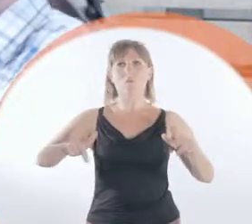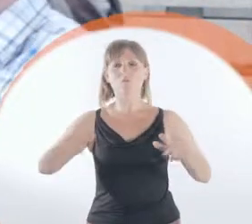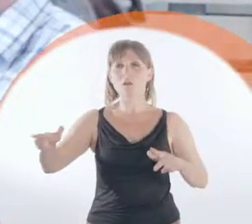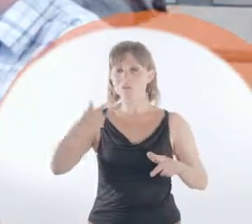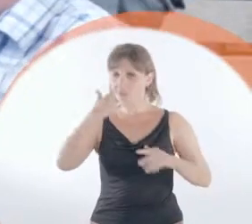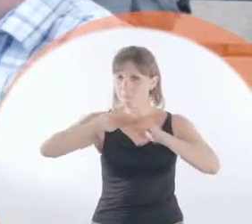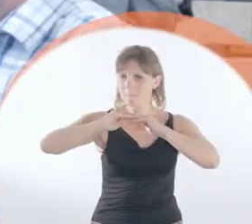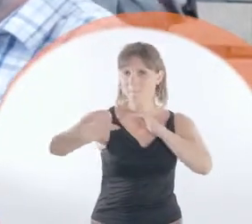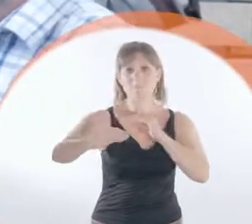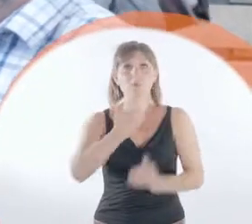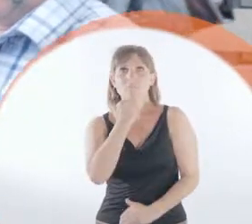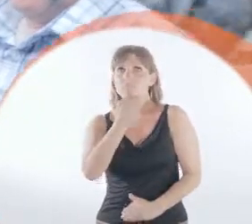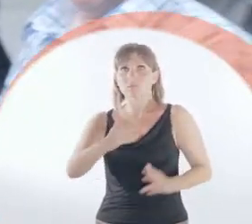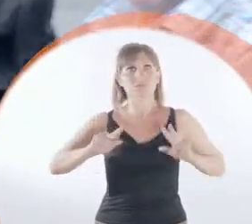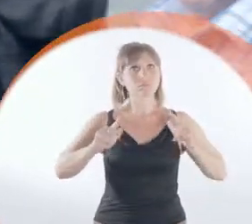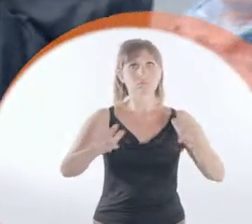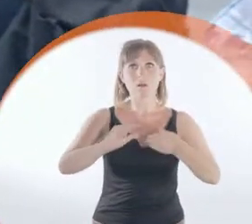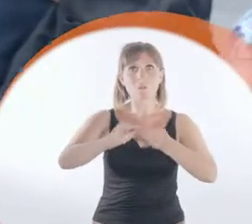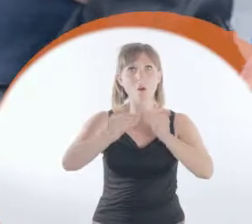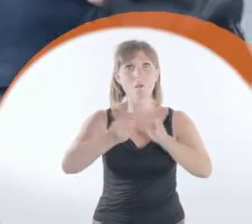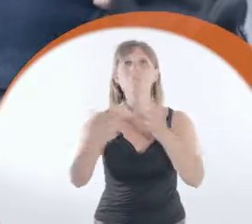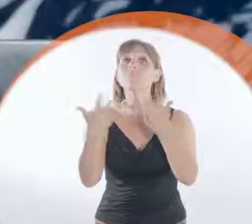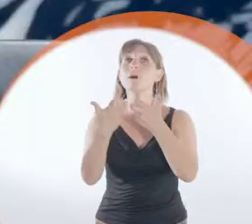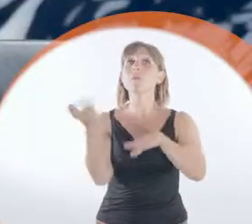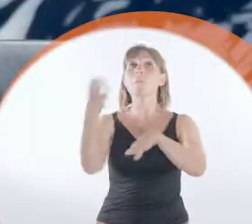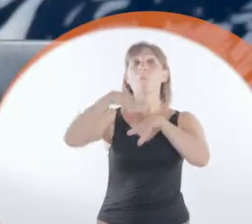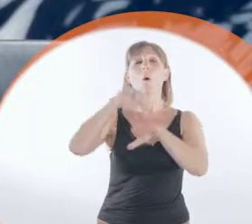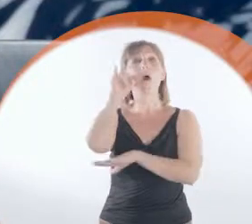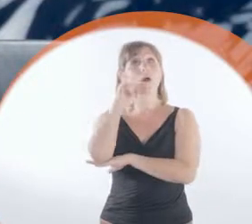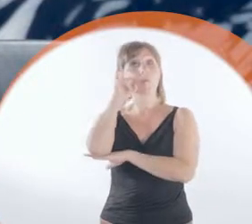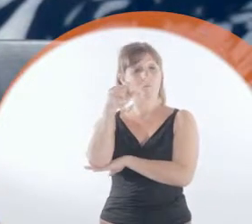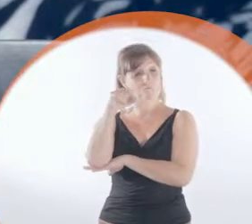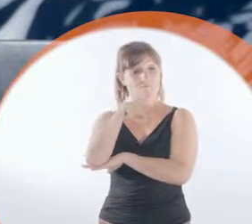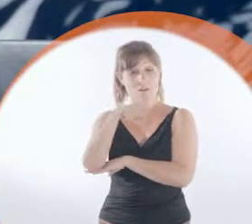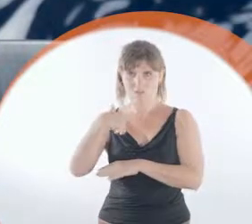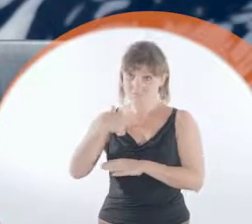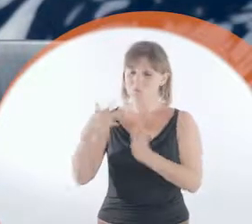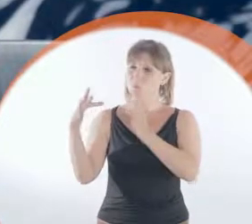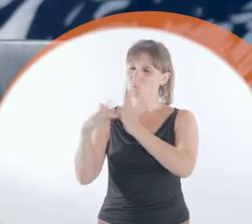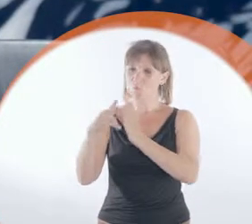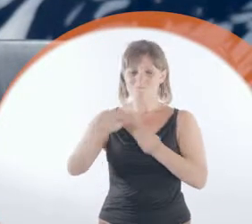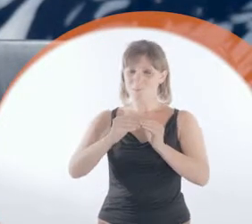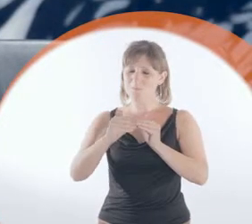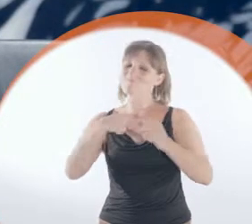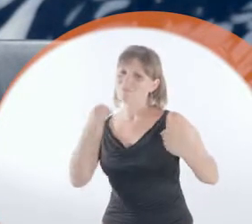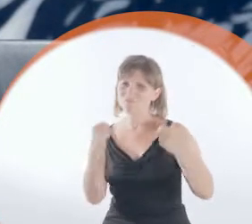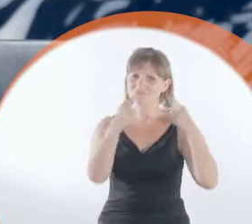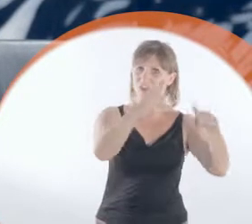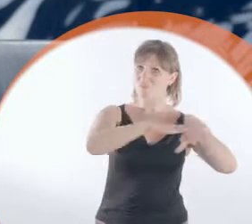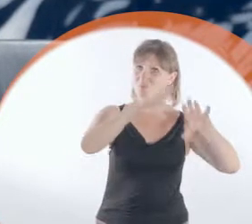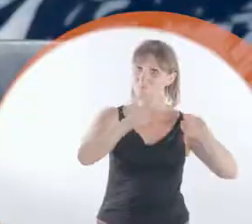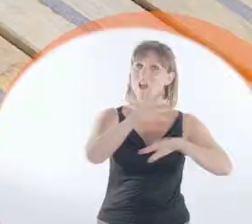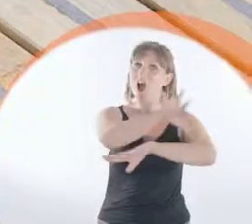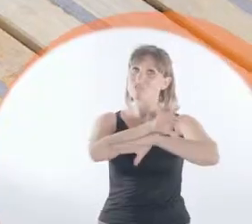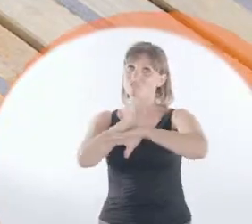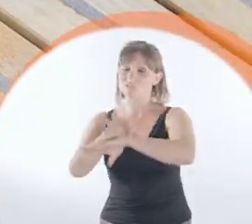en fauteuil roulant, ce matériau ne va pas ». On a vu un cas très précis du pont Raymond-Barre et nous sommes allés avec l